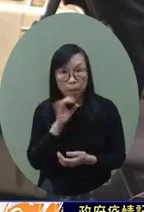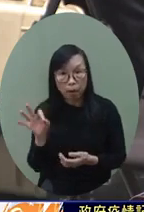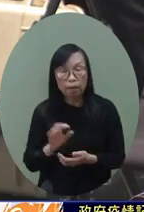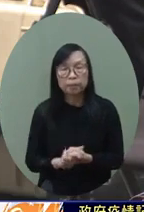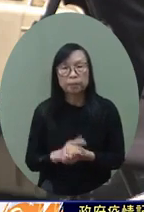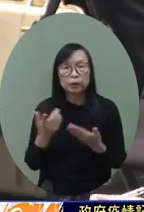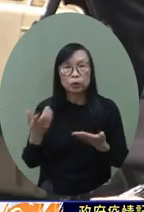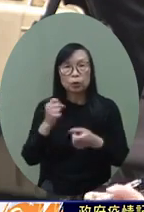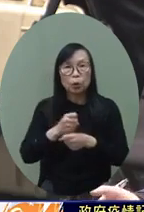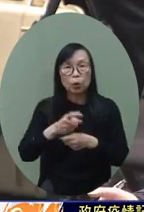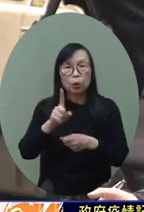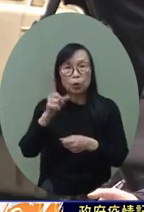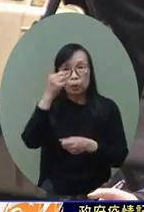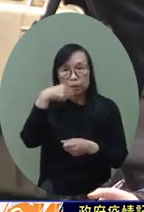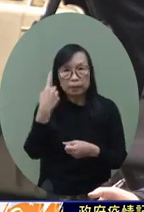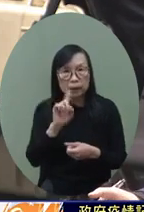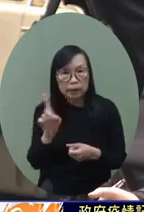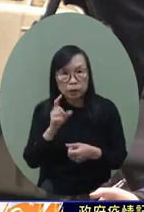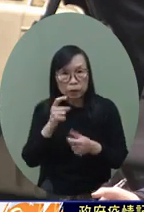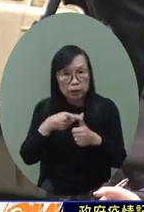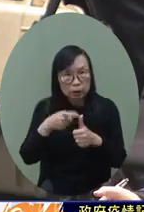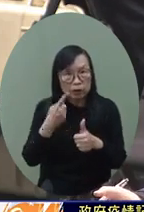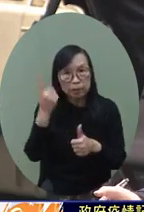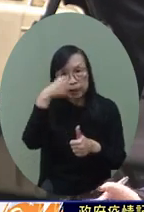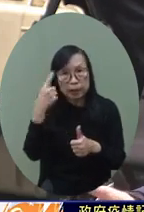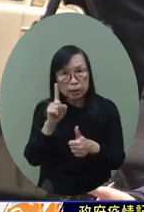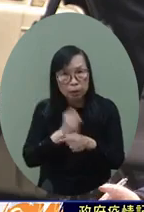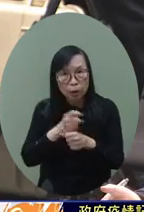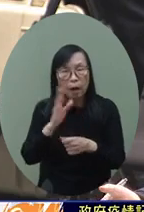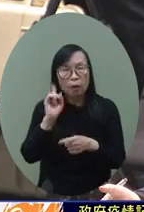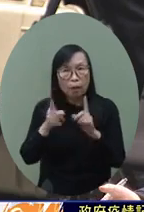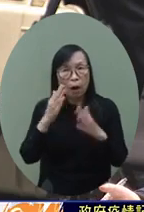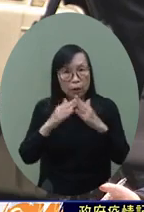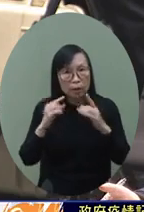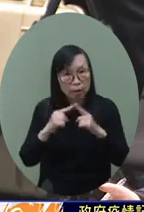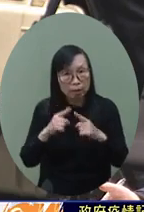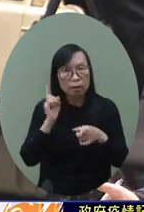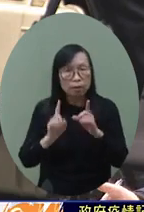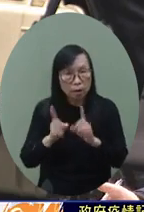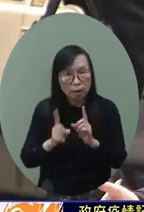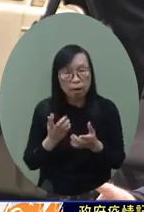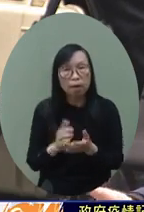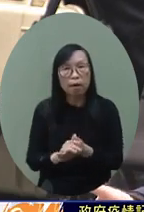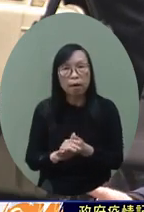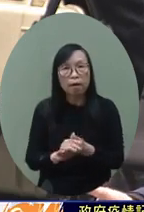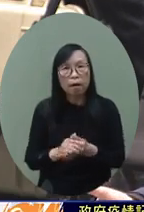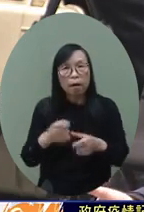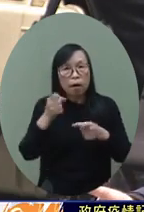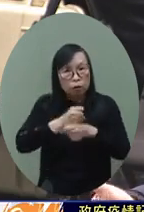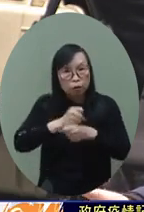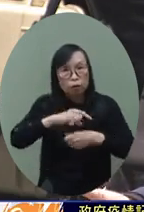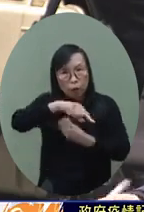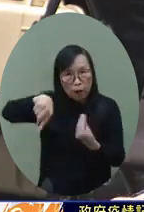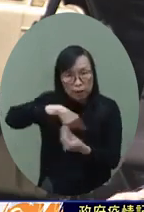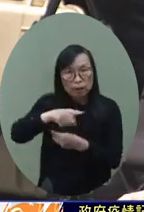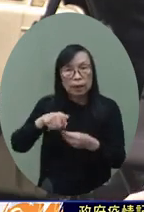嘅時候會係邊一類人做先咧？即係譬如話佢哋嘅屋企人啦，抑或係佢哋即係一啲工作環境，即係佢哋啲